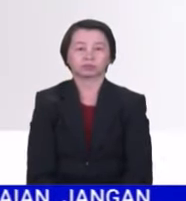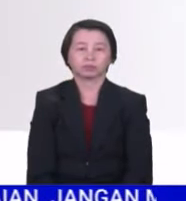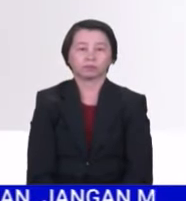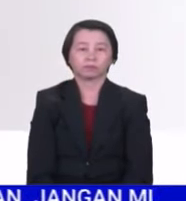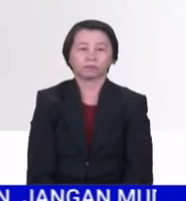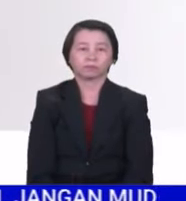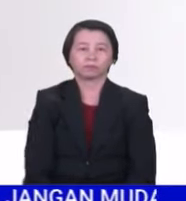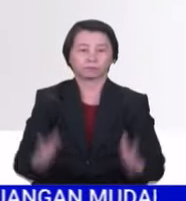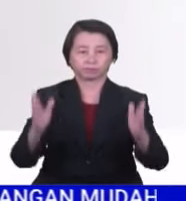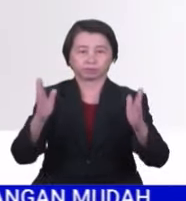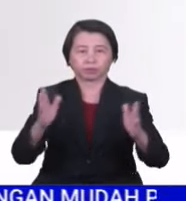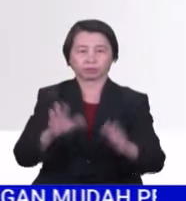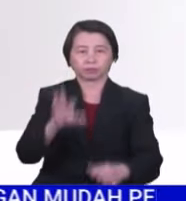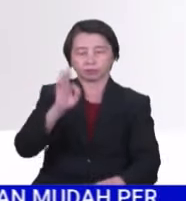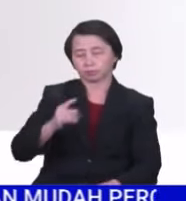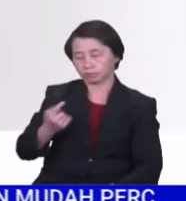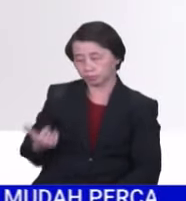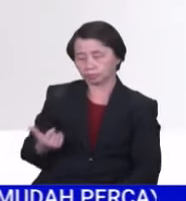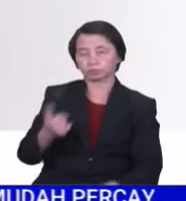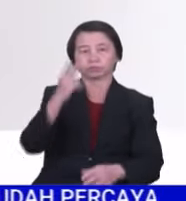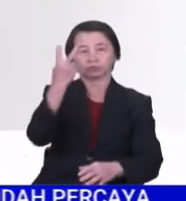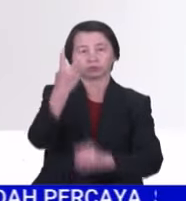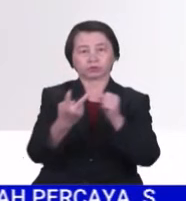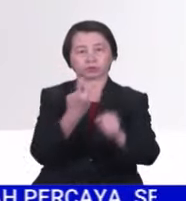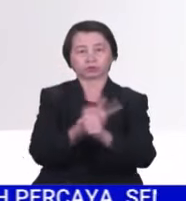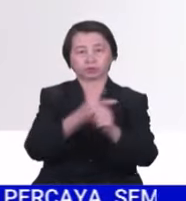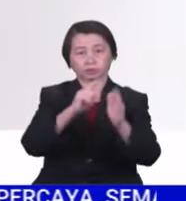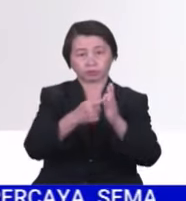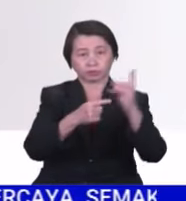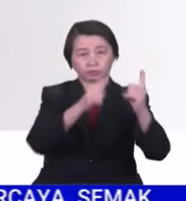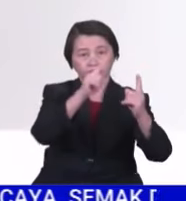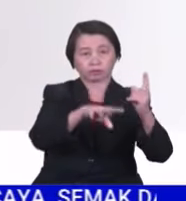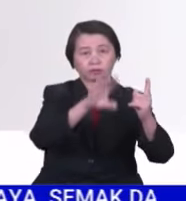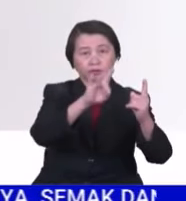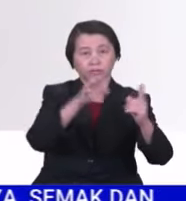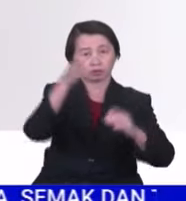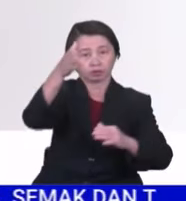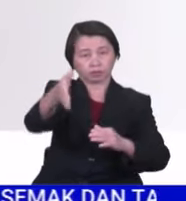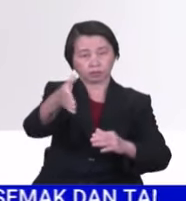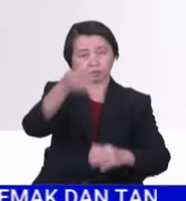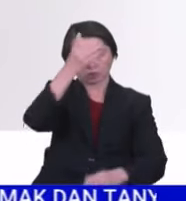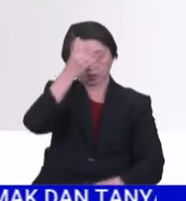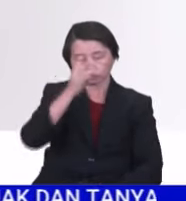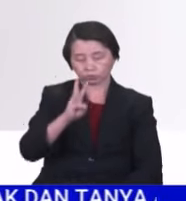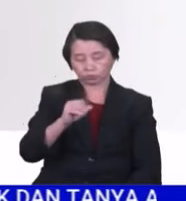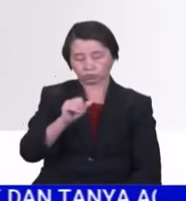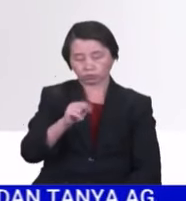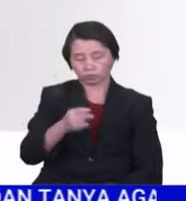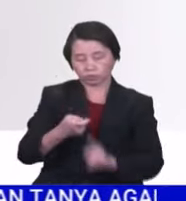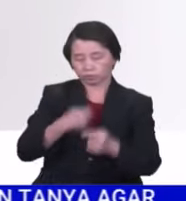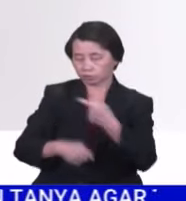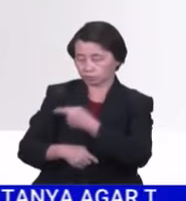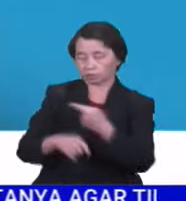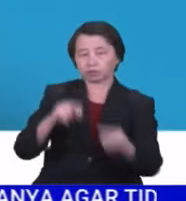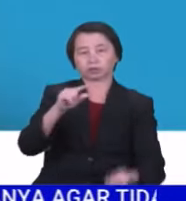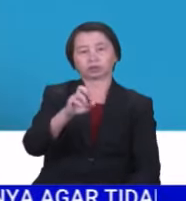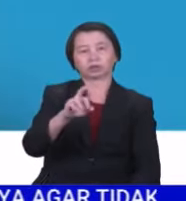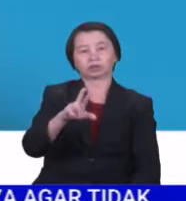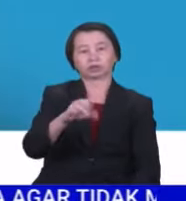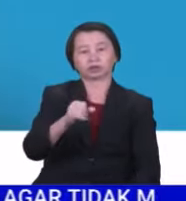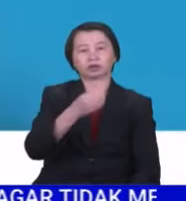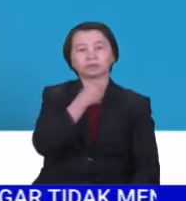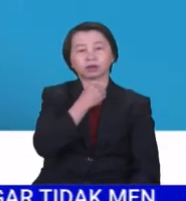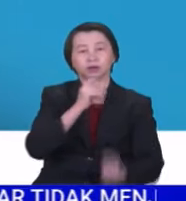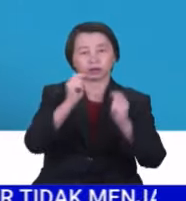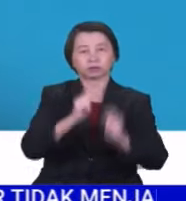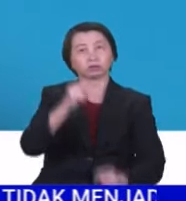Hai tempo pelatihan selama dua tahun itu berkuasa satu oh cepat Datu wanita hide yang berasal dari grivera ialah